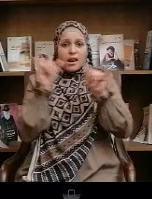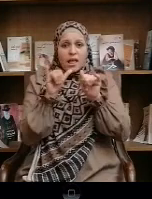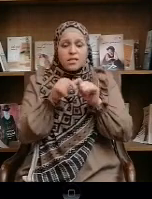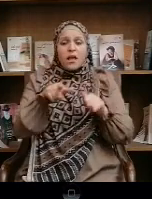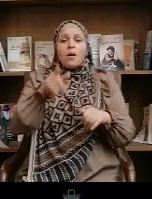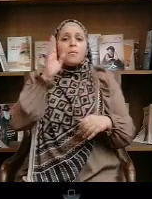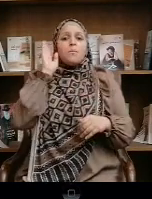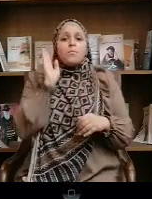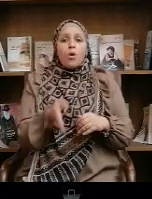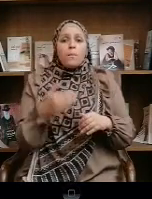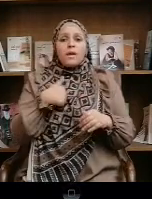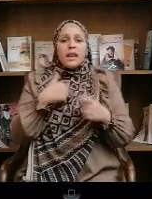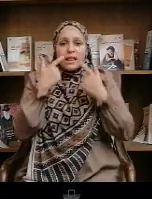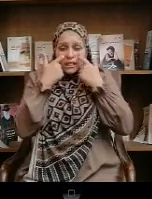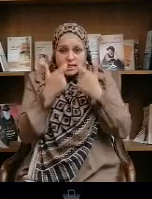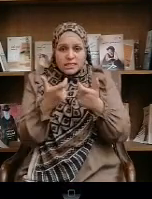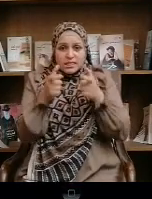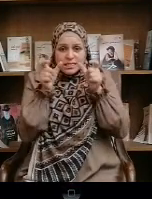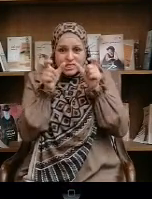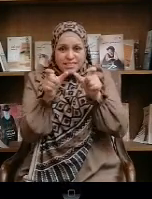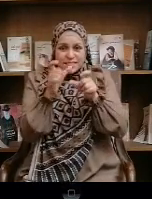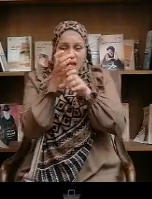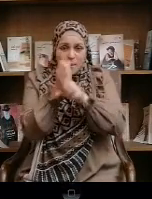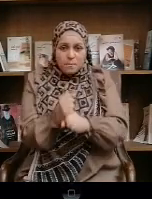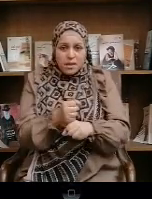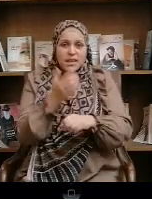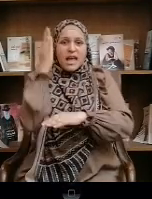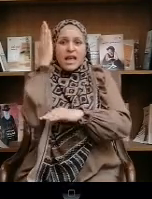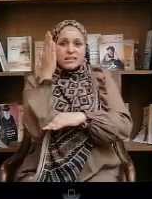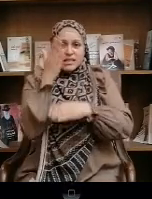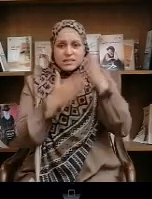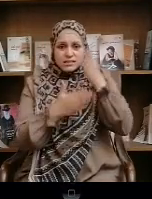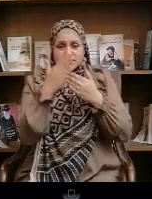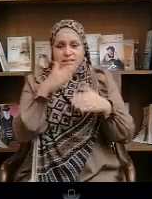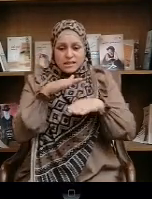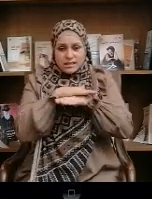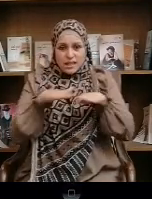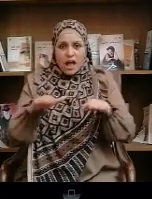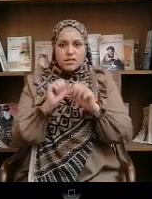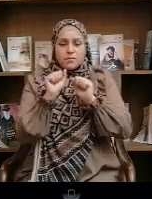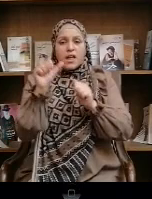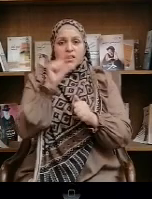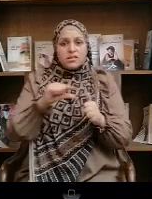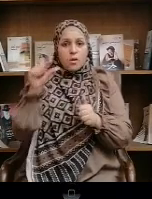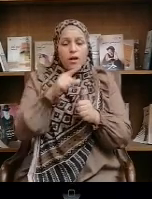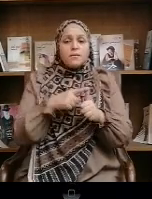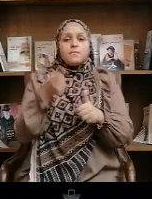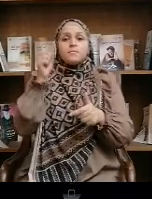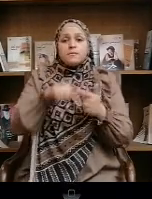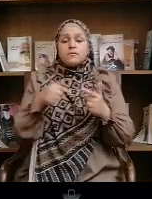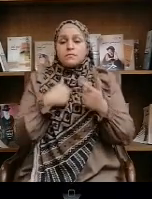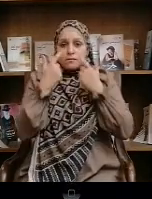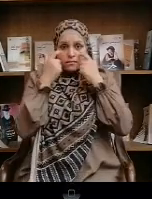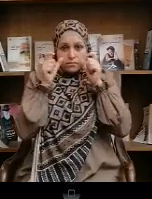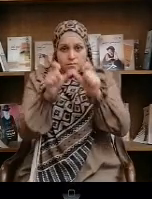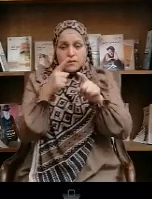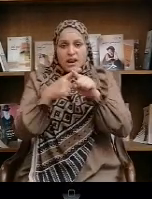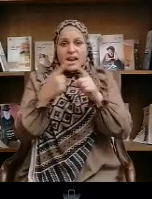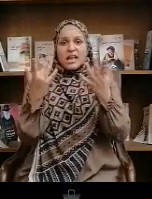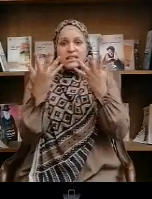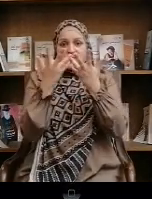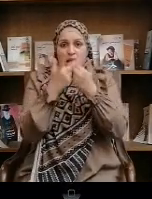نؤمن البنيه التحتيه الحيويه للدول كمان نقدر كمان نؤمن حسابات